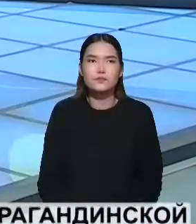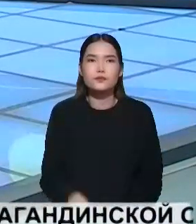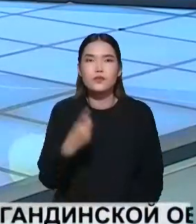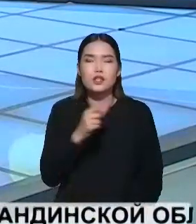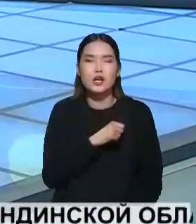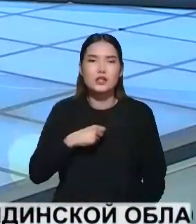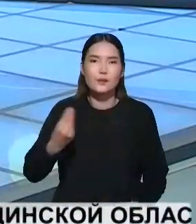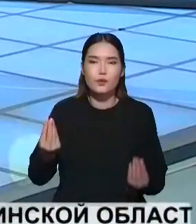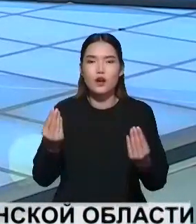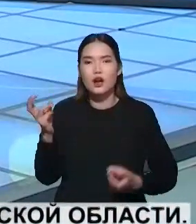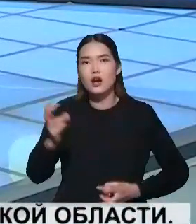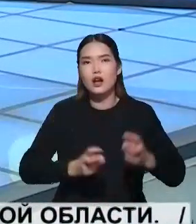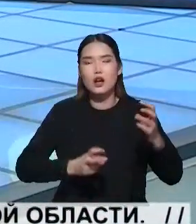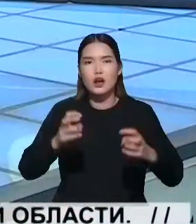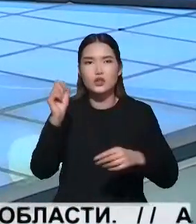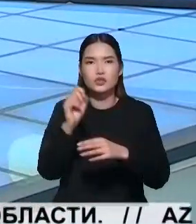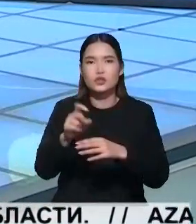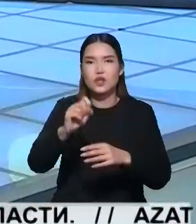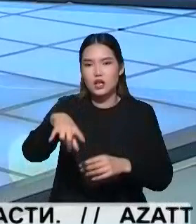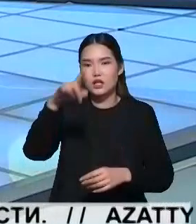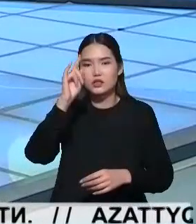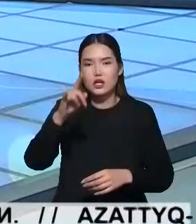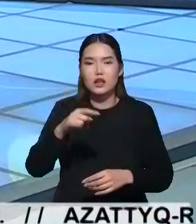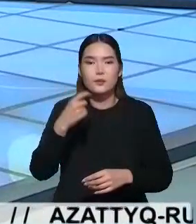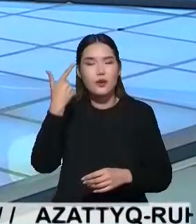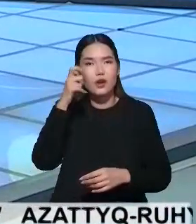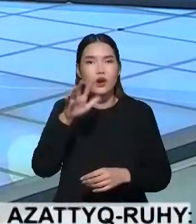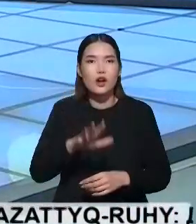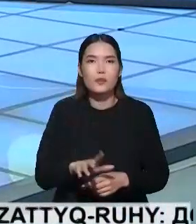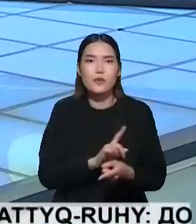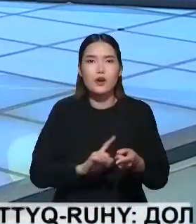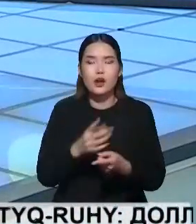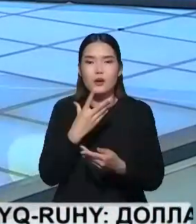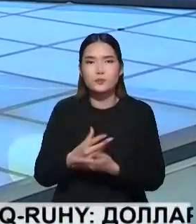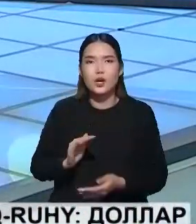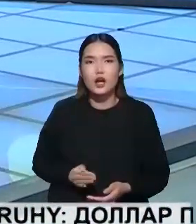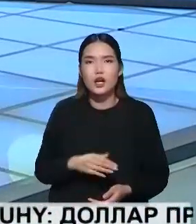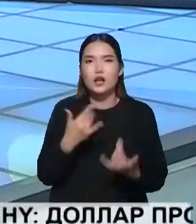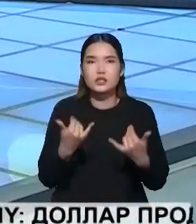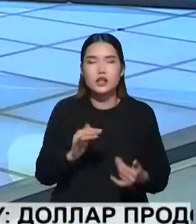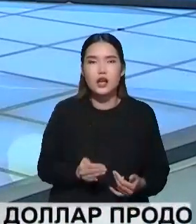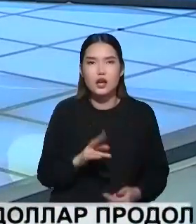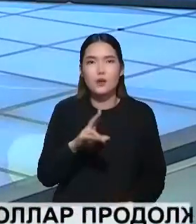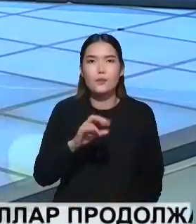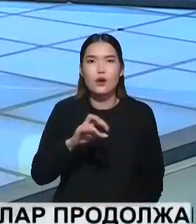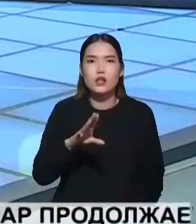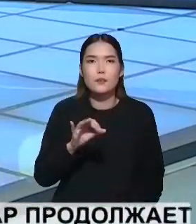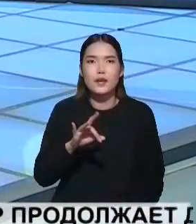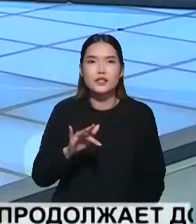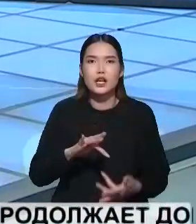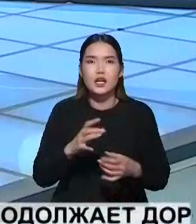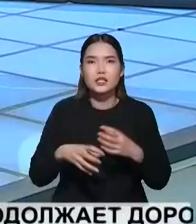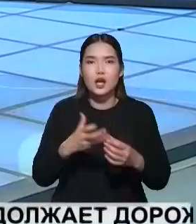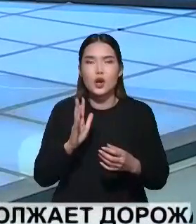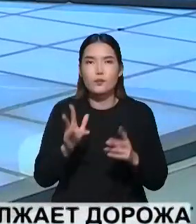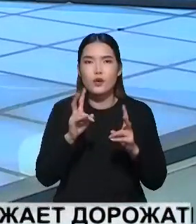Один из крупнейших производителей золота в Казахстане объявил о переименовании своей компании. Теперь компания Polymetal International